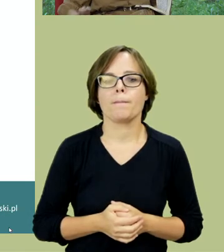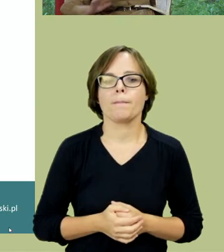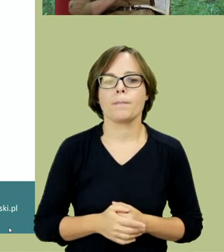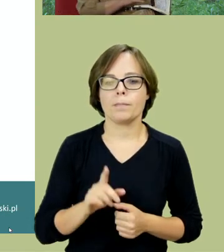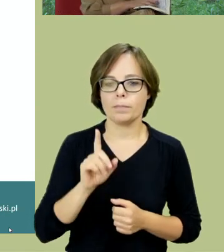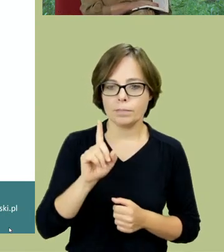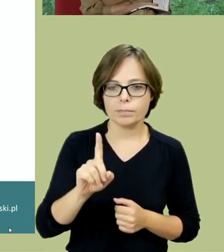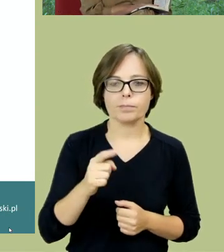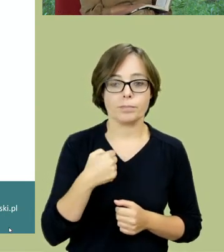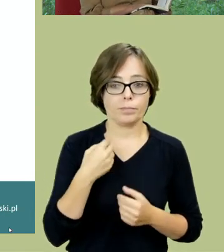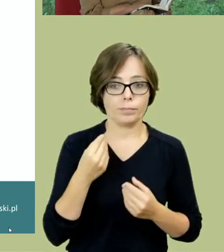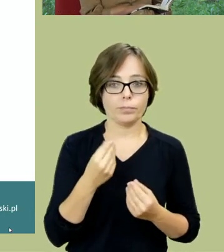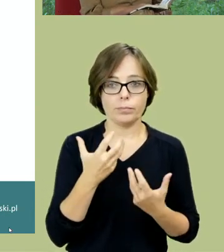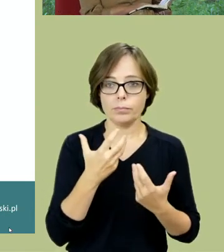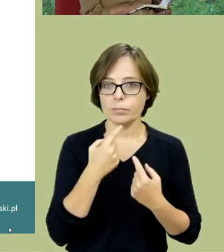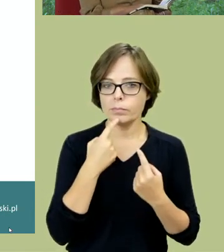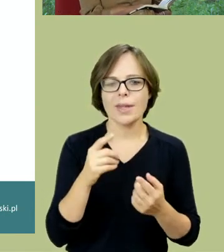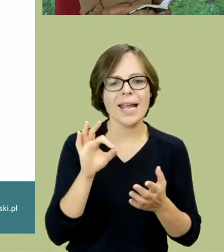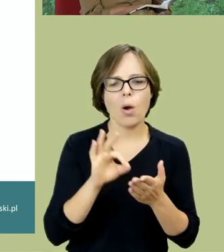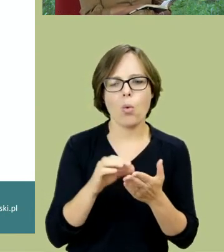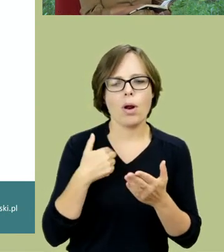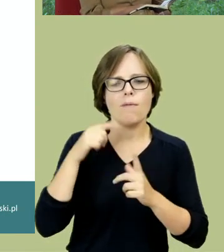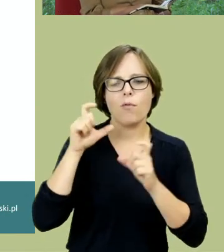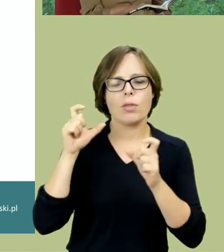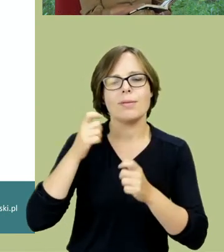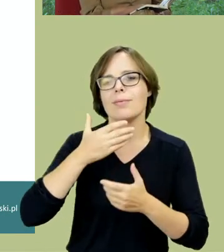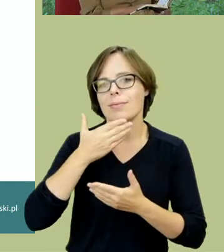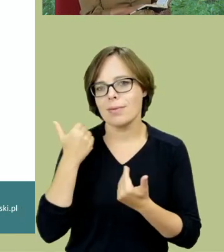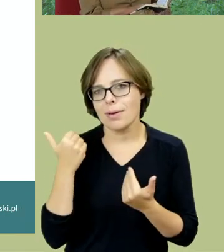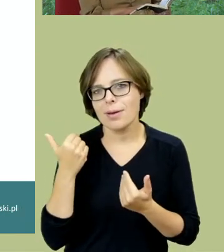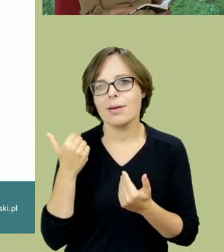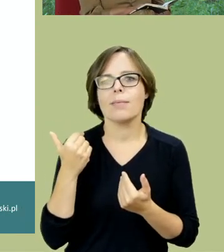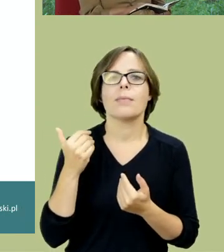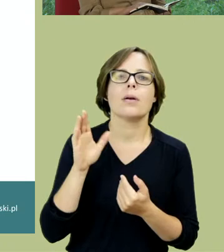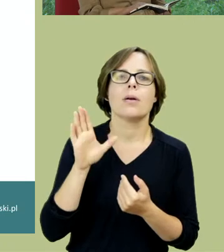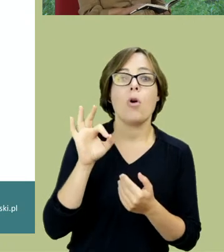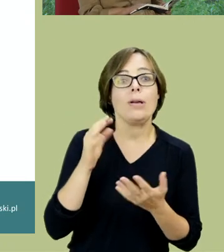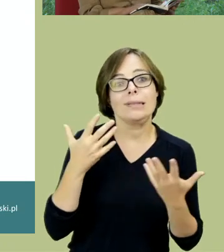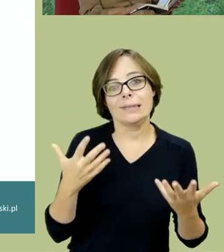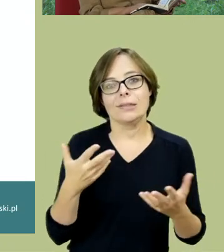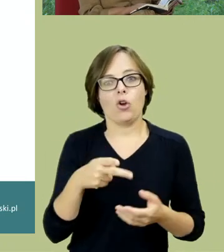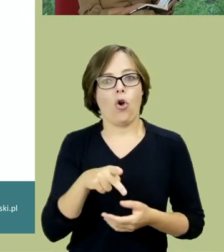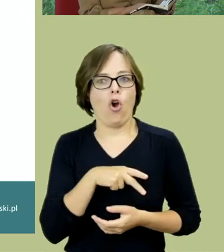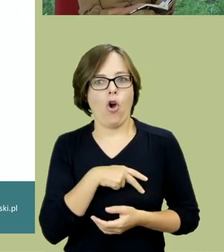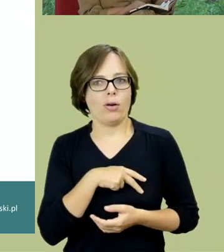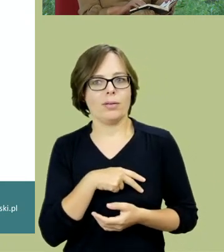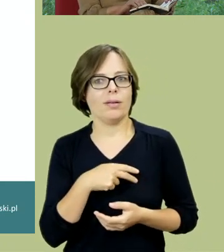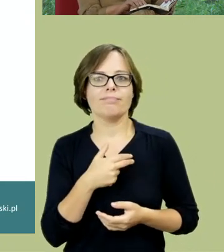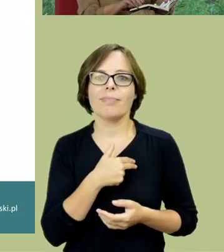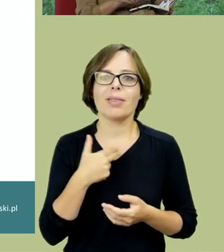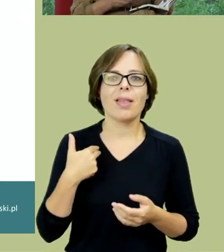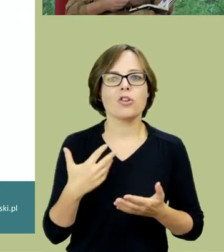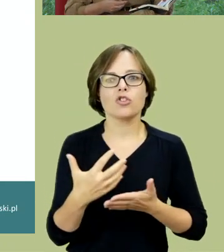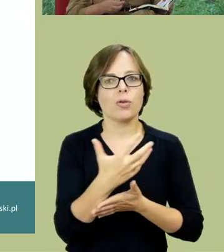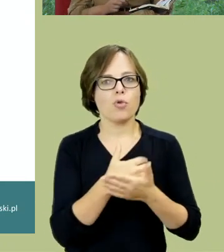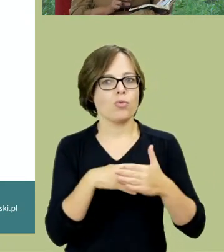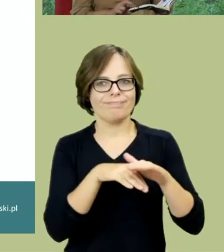wspomnę jeszcze, nie mam fotografii, bo też nie mamy niestety tego orderu w naszych